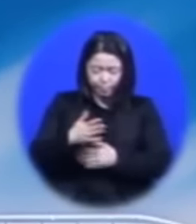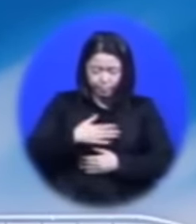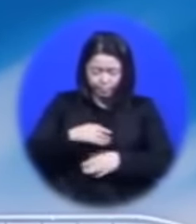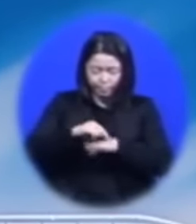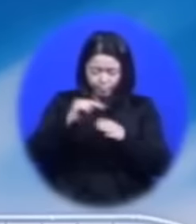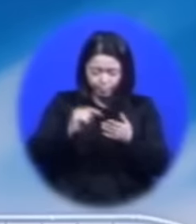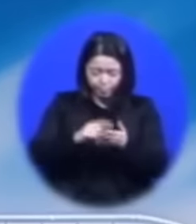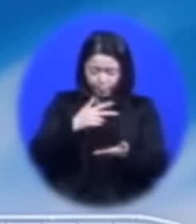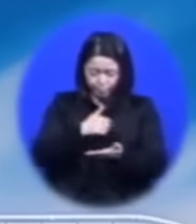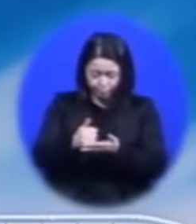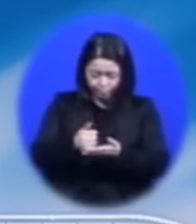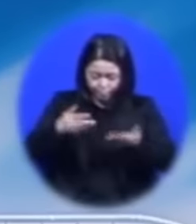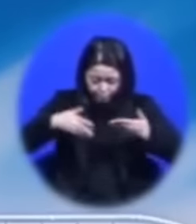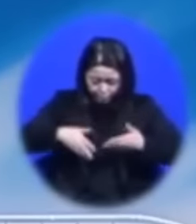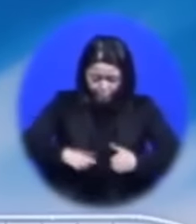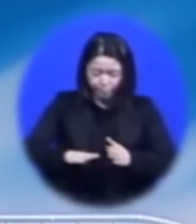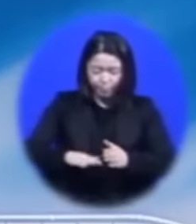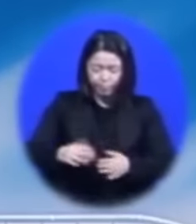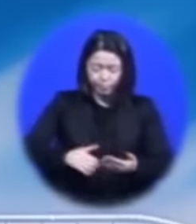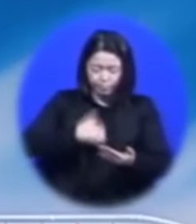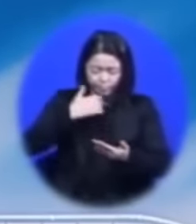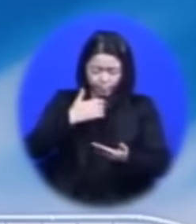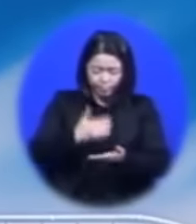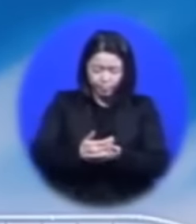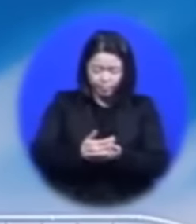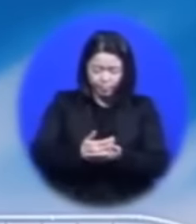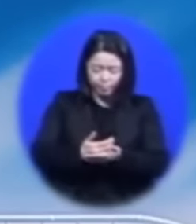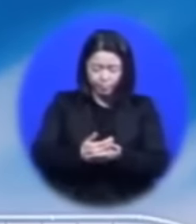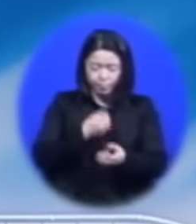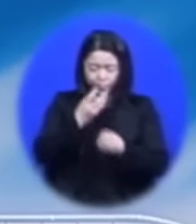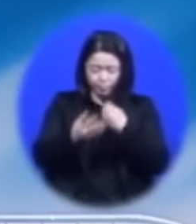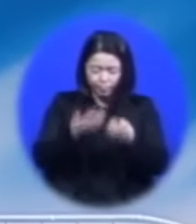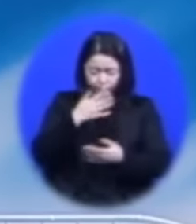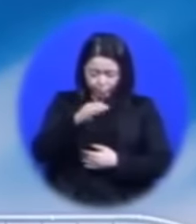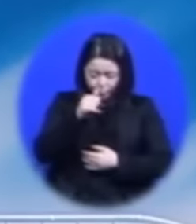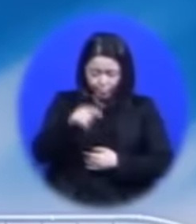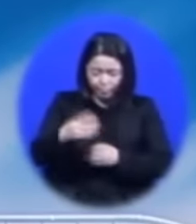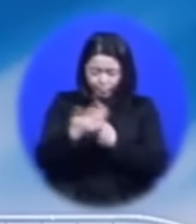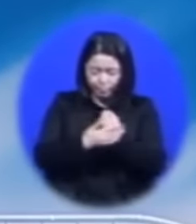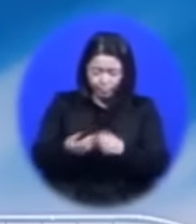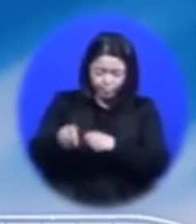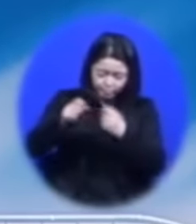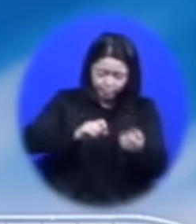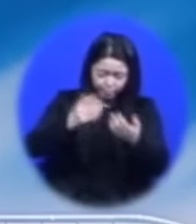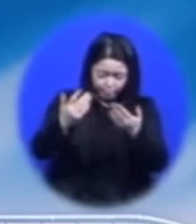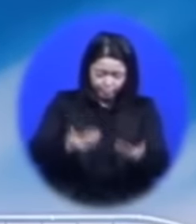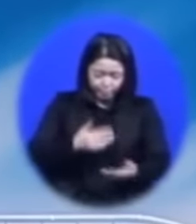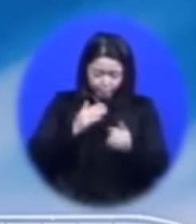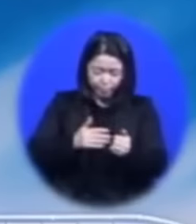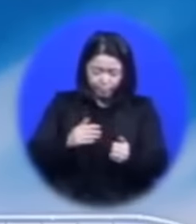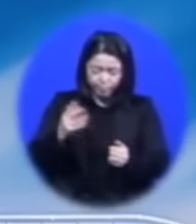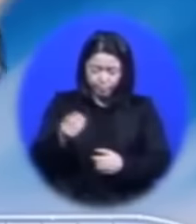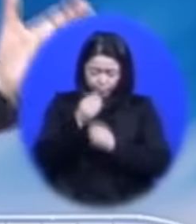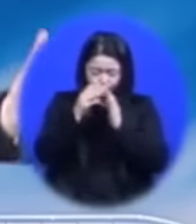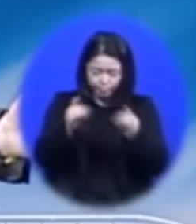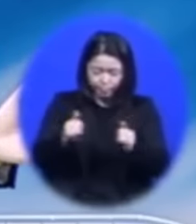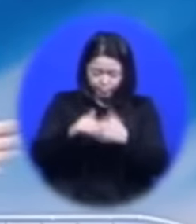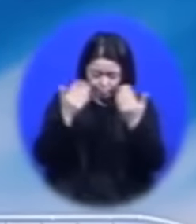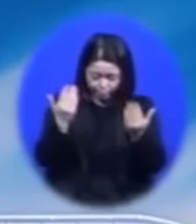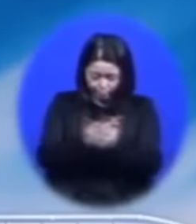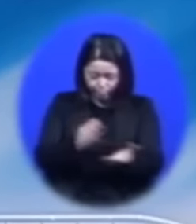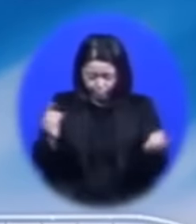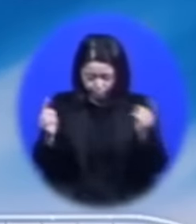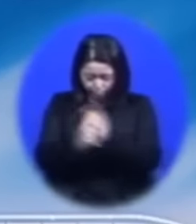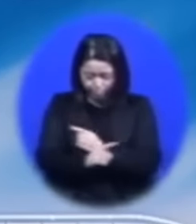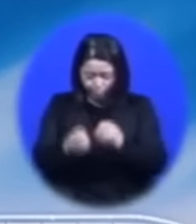마음에 주님이 나셨다고 감격스럽게 고백할 수 있는 하나님 그 은혜를 부어주소서. 성도들의 삶을 완전히 바꾸어